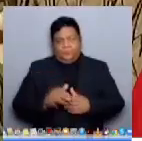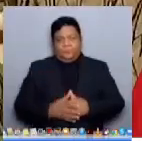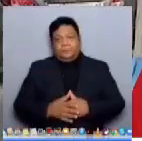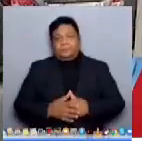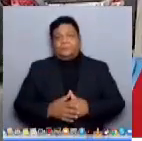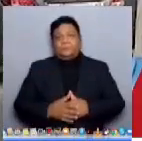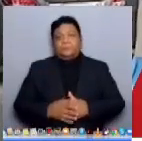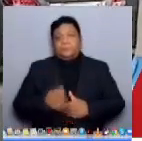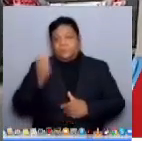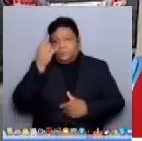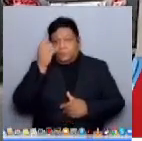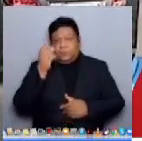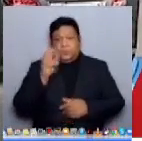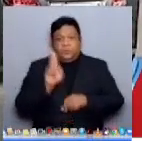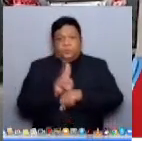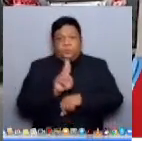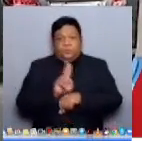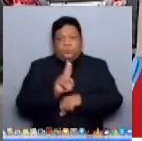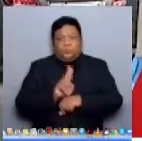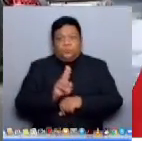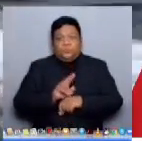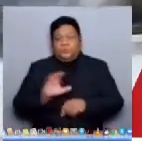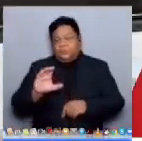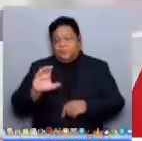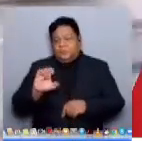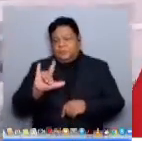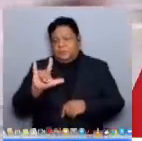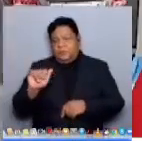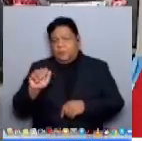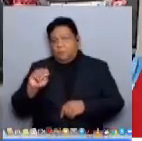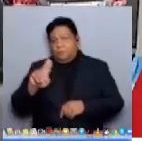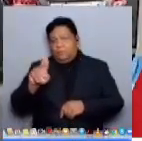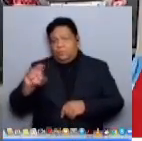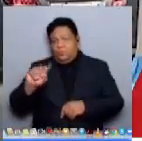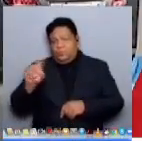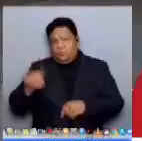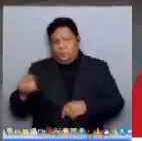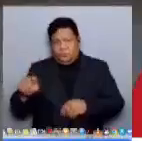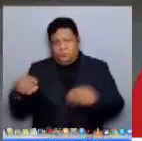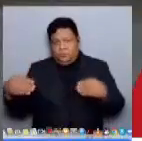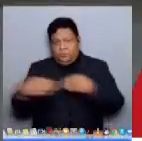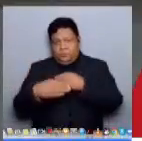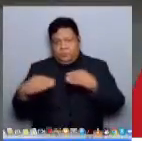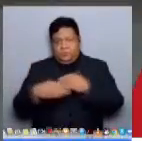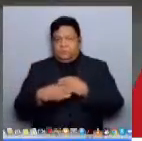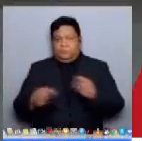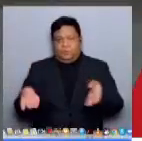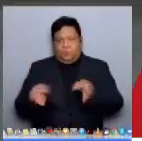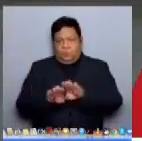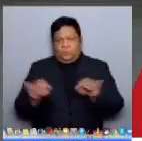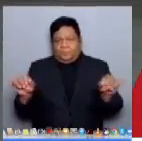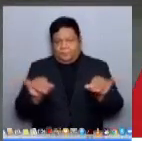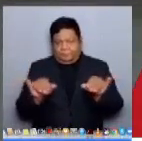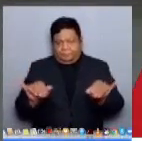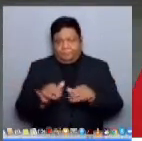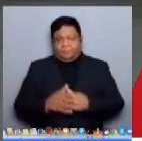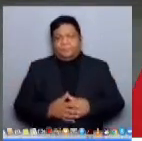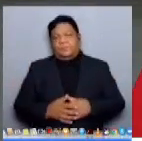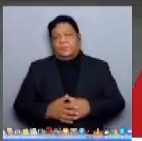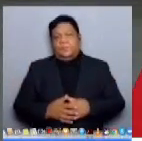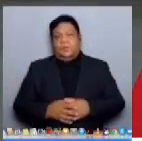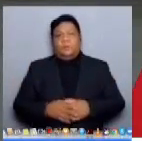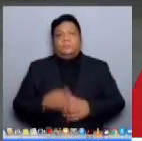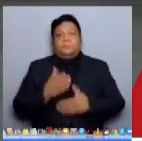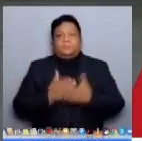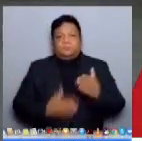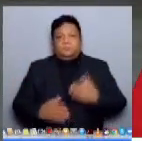madaraanan ang Cecilia Muñoz Street mula Antonio Villegas hanggang Taft Avenue. Naka-standby na rin ang mga police mobile at